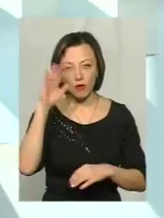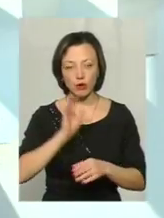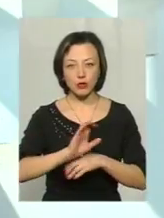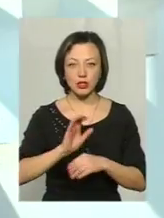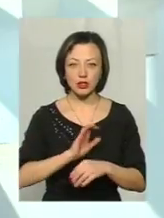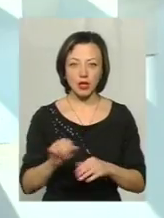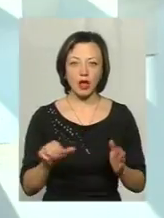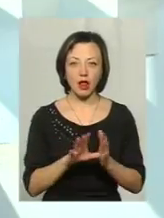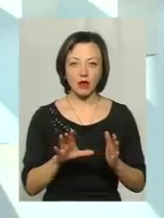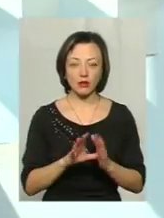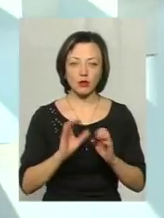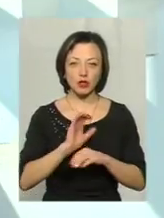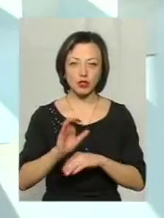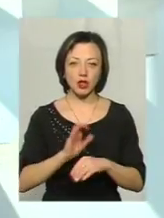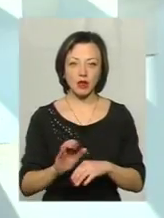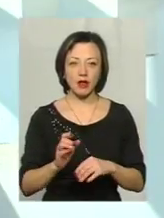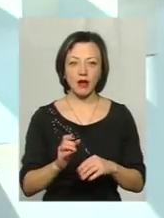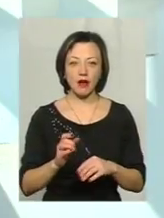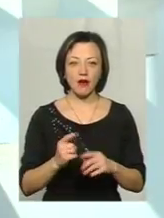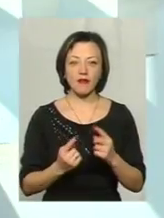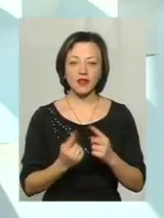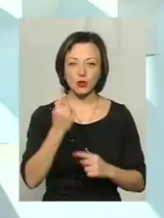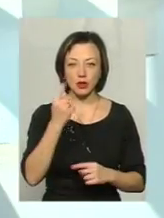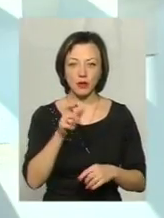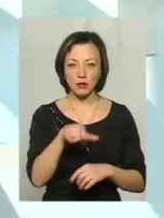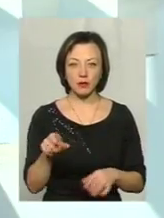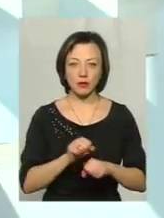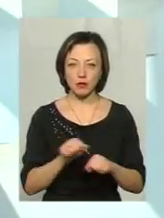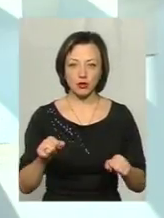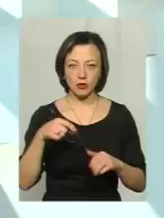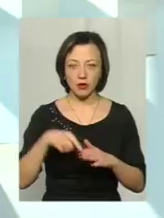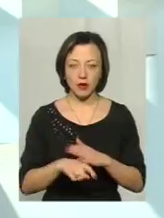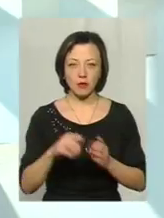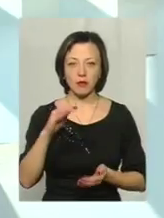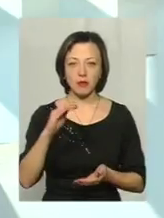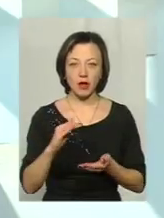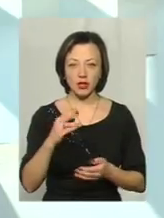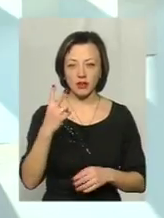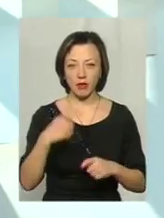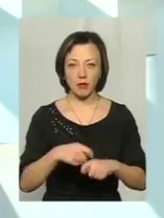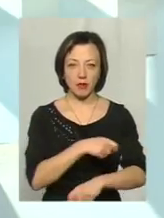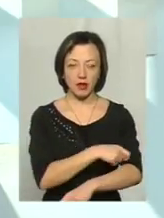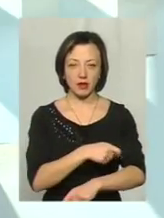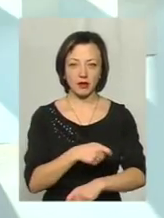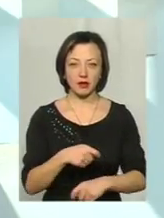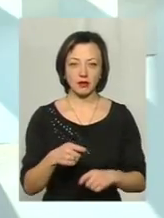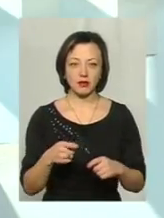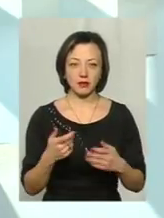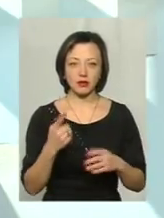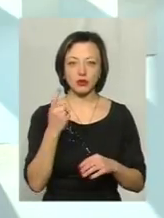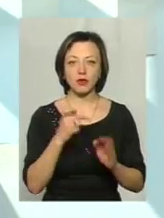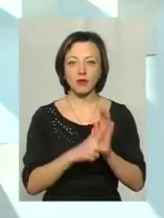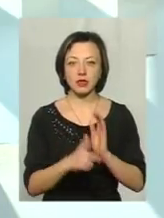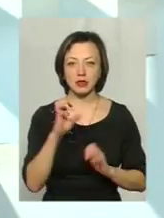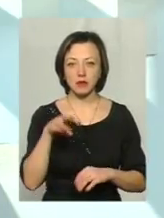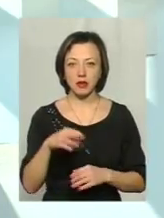водопостачання, електропостачання і так далі. Тобто висота приміщення не дозволяє людей туди завести. Тобто вона менше 2 метрів, ну, 180 сантиметрів,